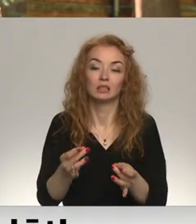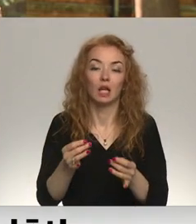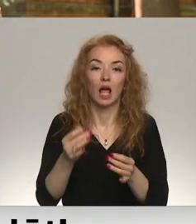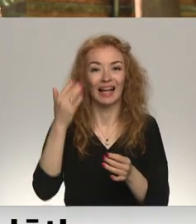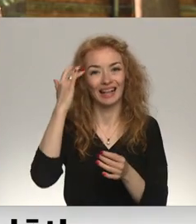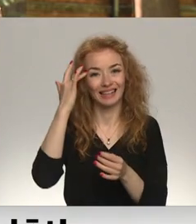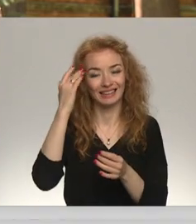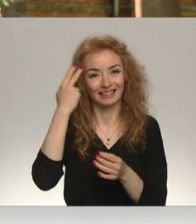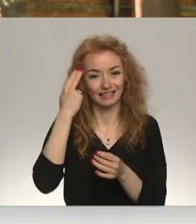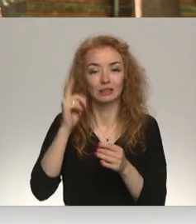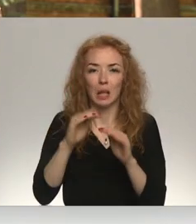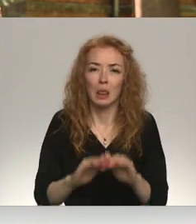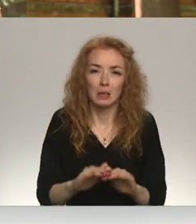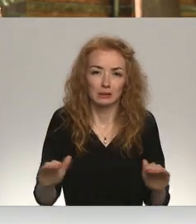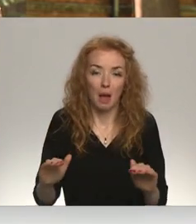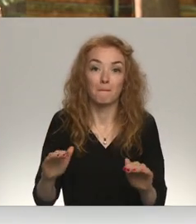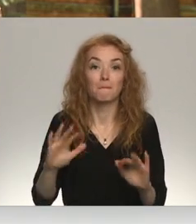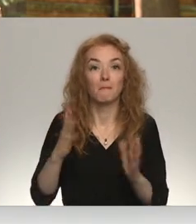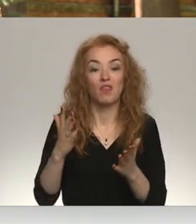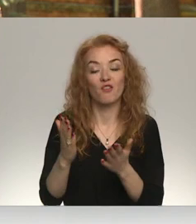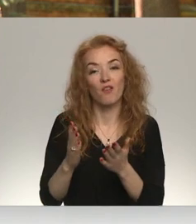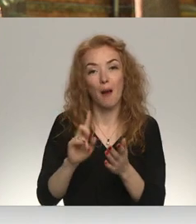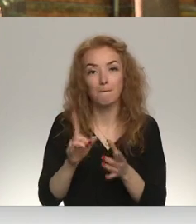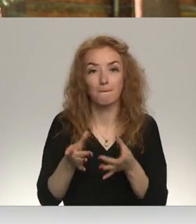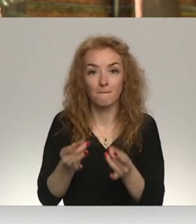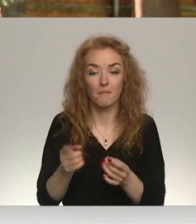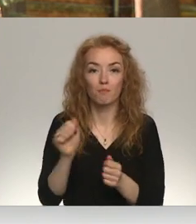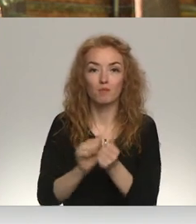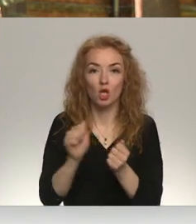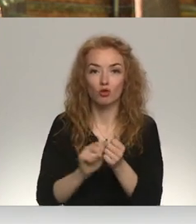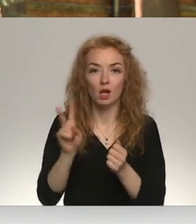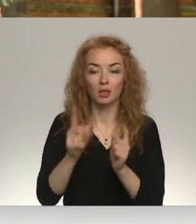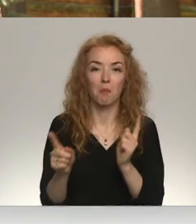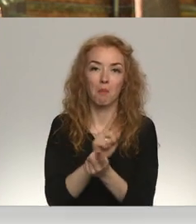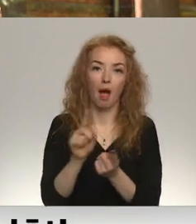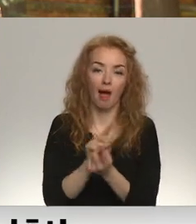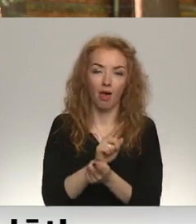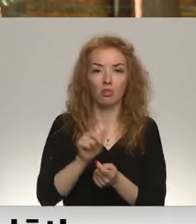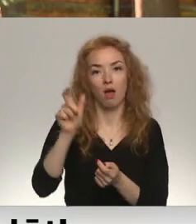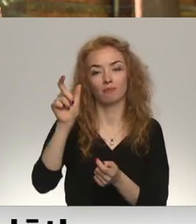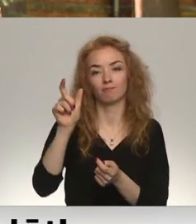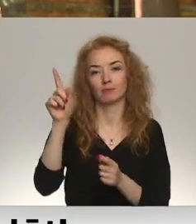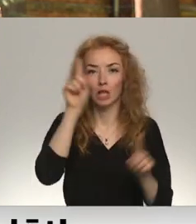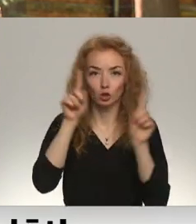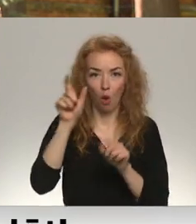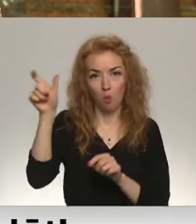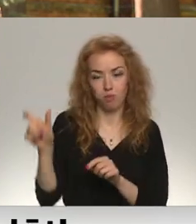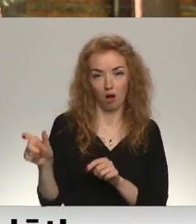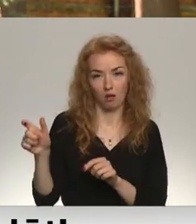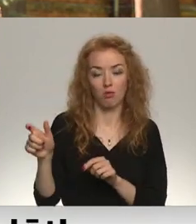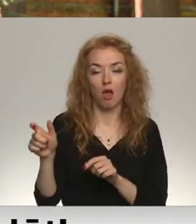brīdi. Riski ir vidējis tiem cilvēkiem, kuri bieži maina seksuālus partnērus uz do to brīdi, tāpēc, ka šeit ir notiek